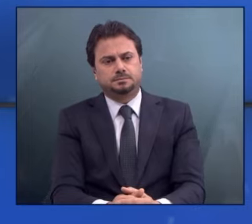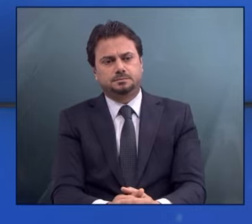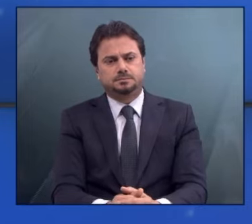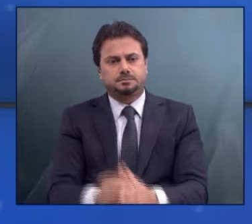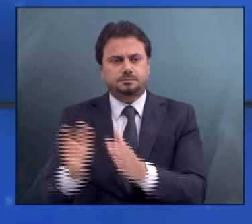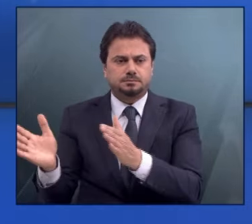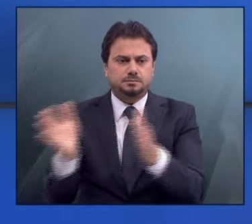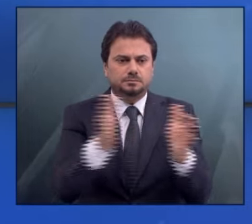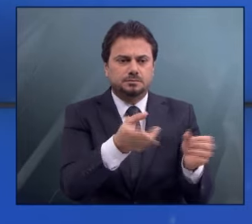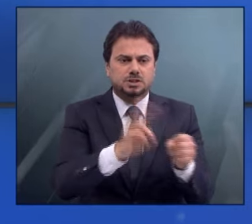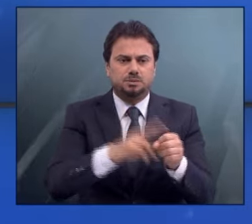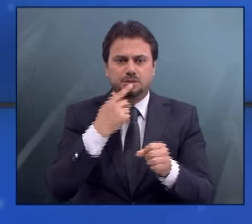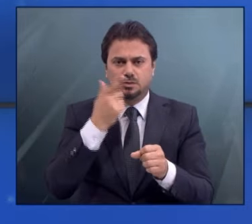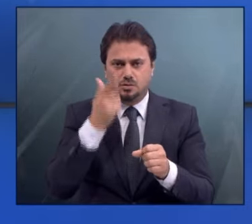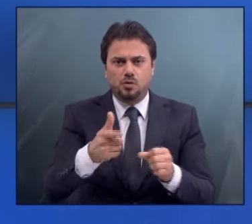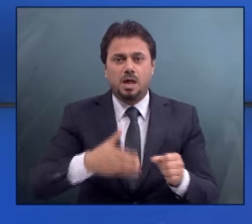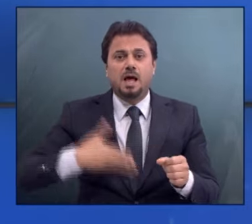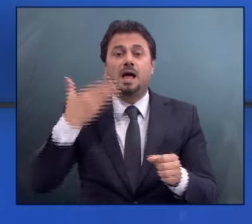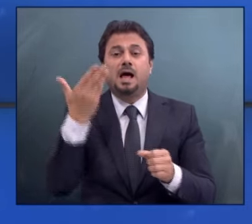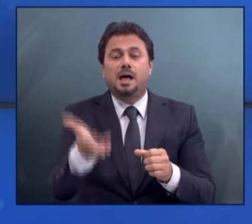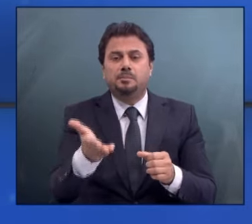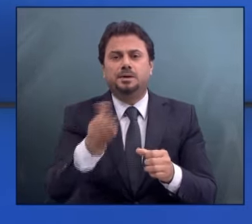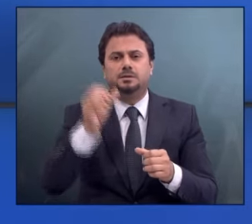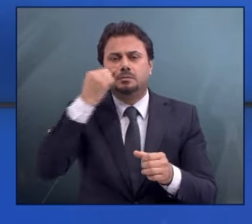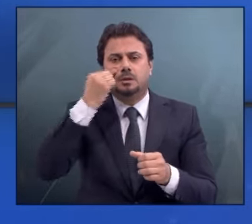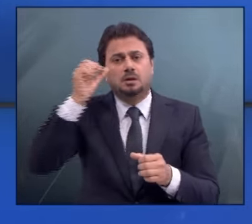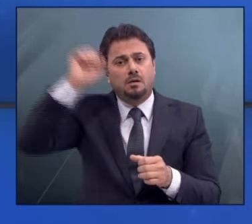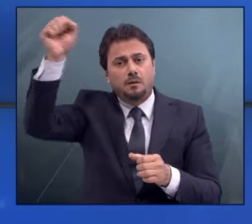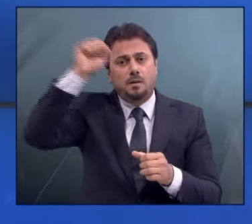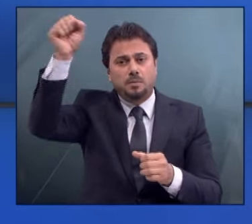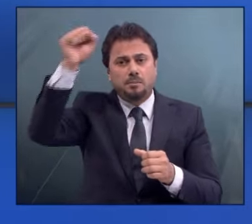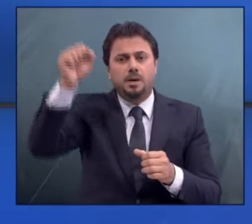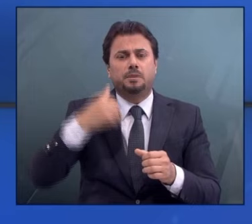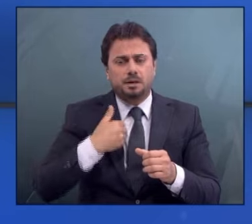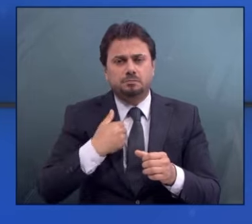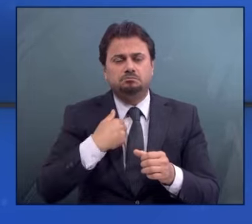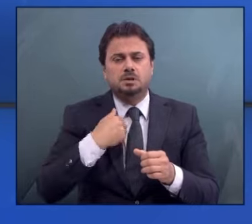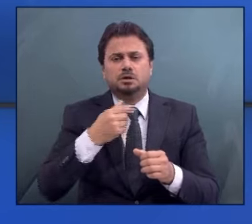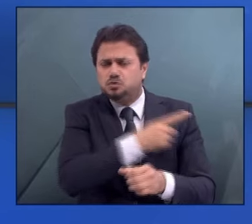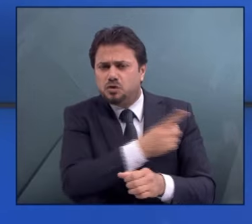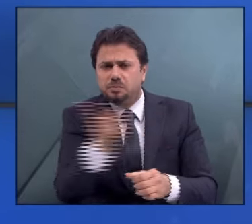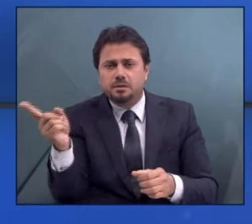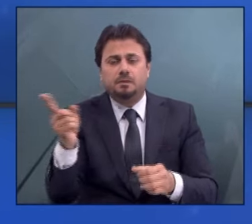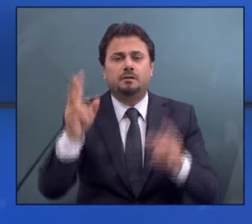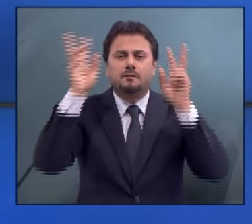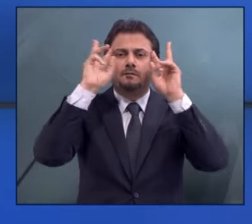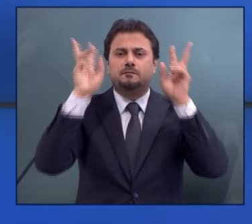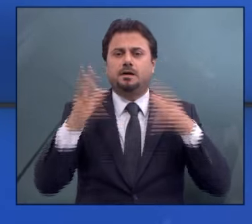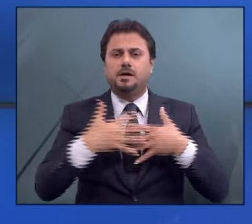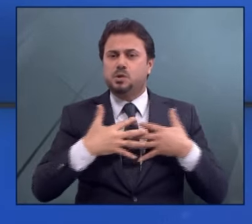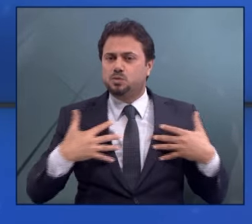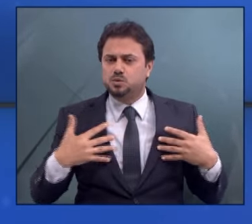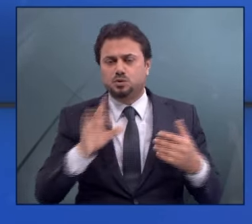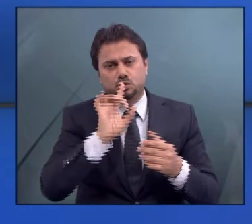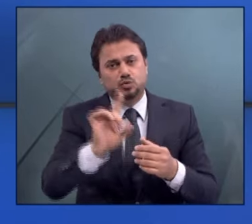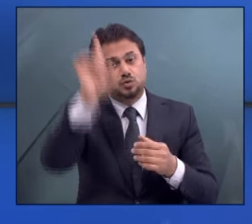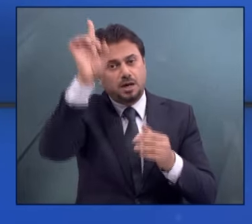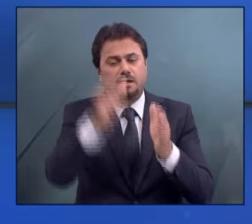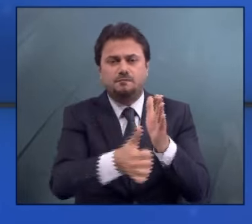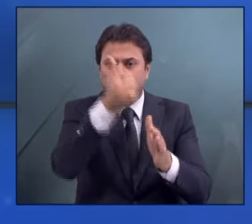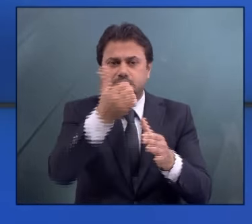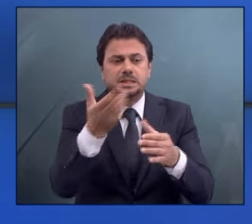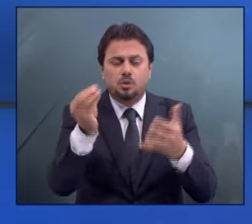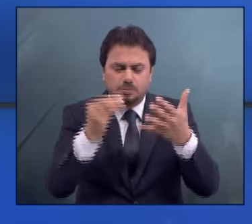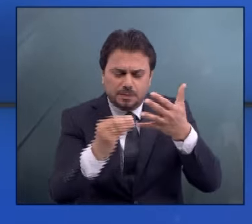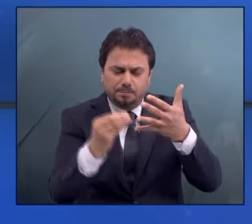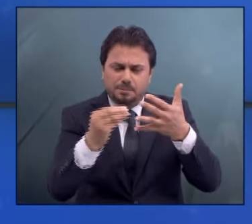ومن جهة أخرى، أعربت الجماهير الرياضية عن تفاؤلها بأداء منتخبنا الوطني المتصاعد